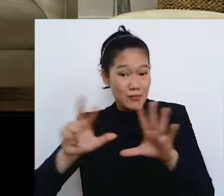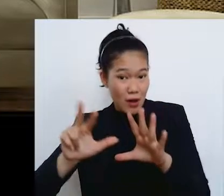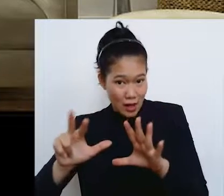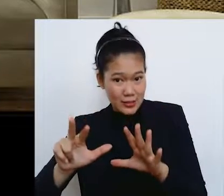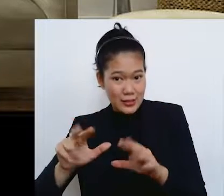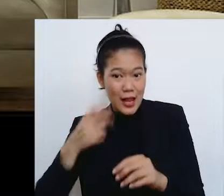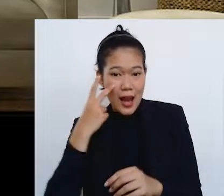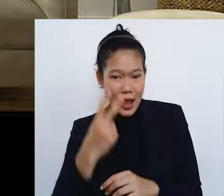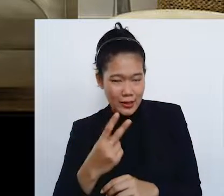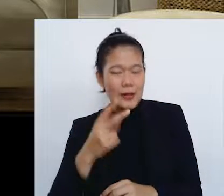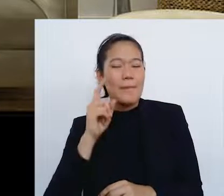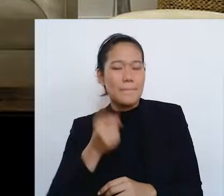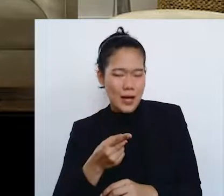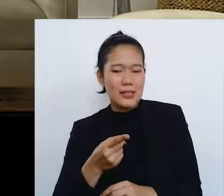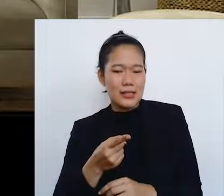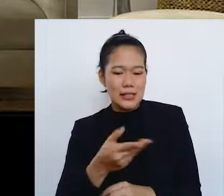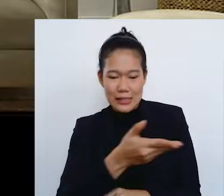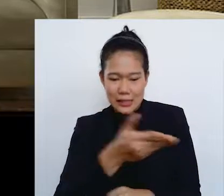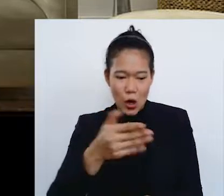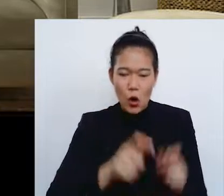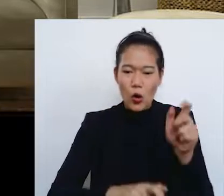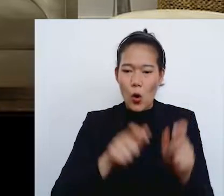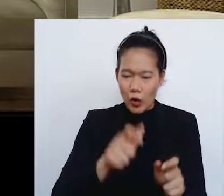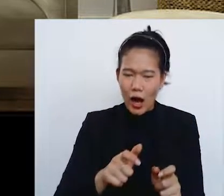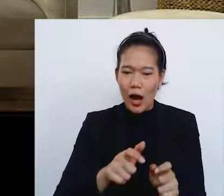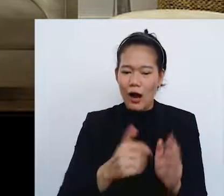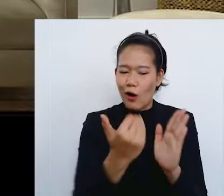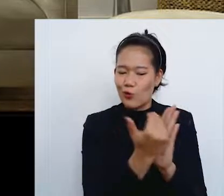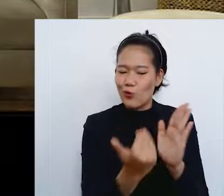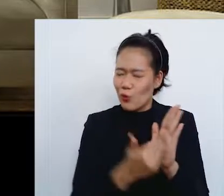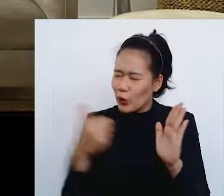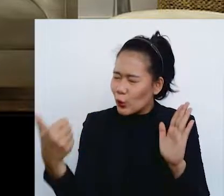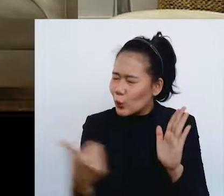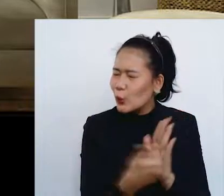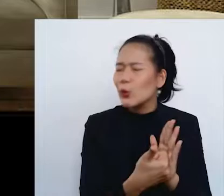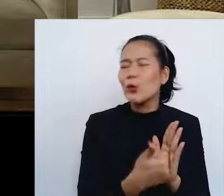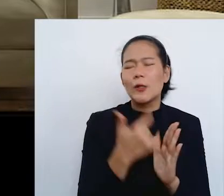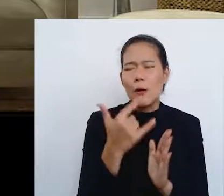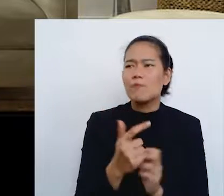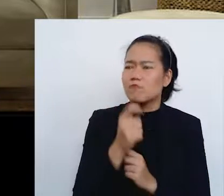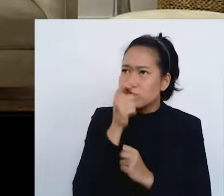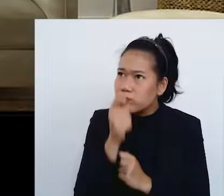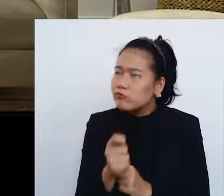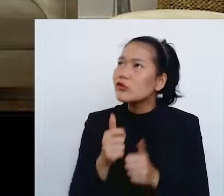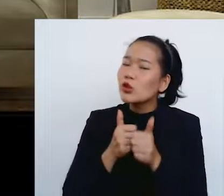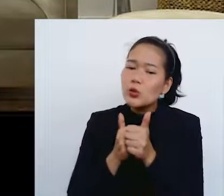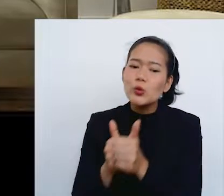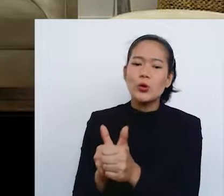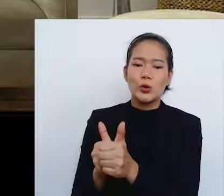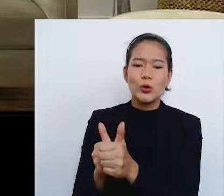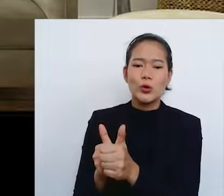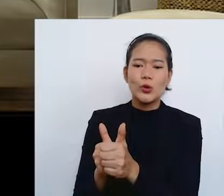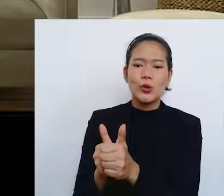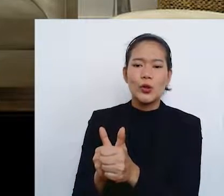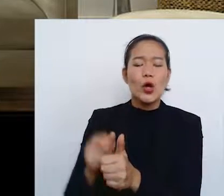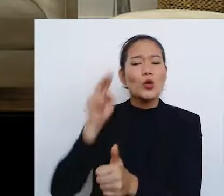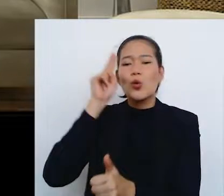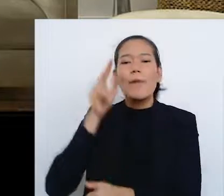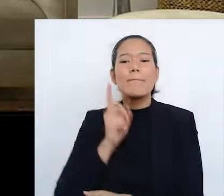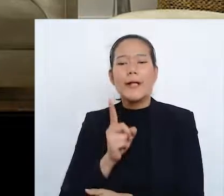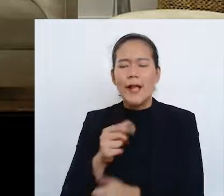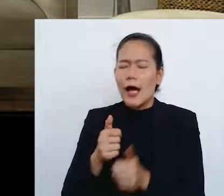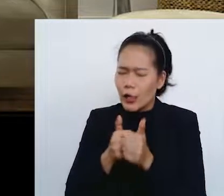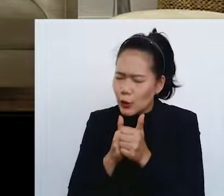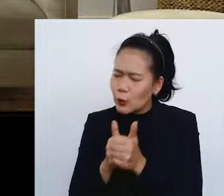ke-18, kita masih menjumpai bahwa mereka taat, saudara. Mereka taat mengikuti apa